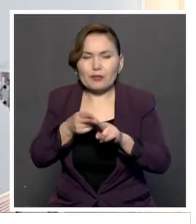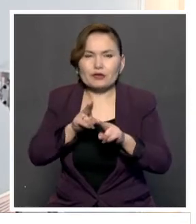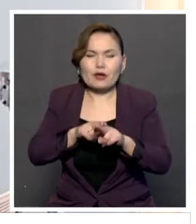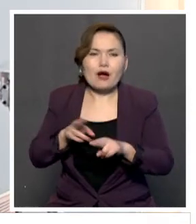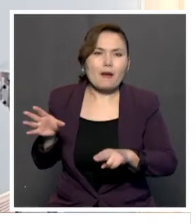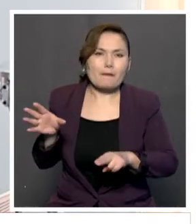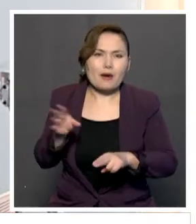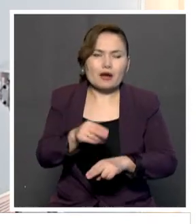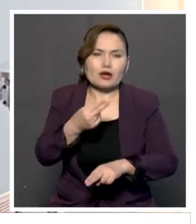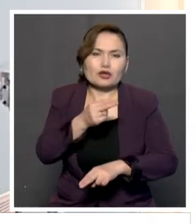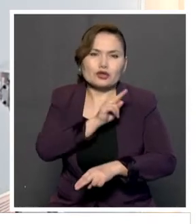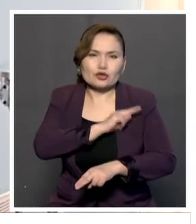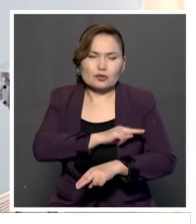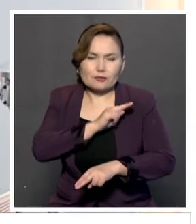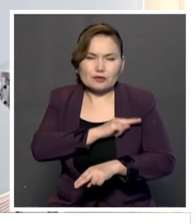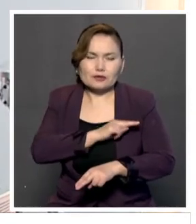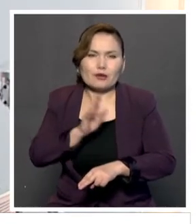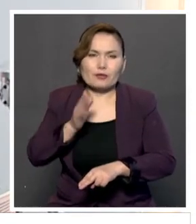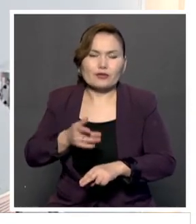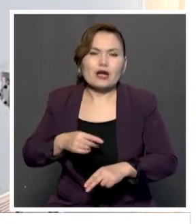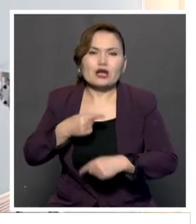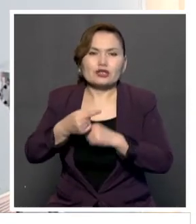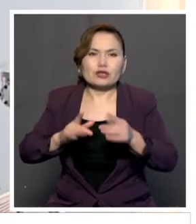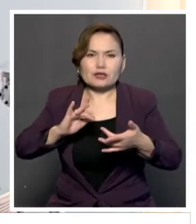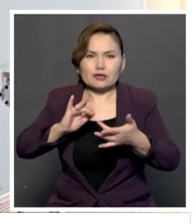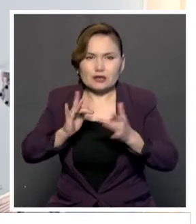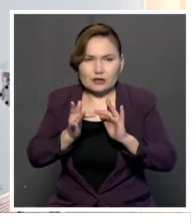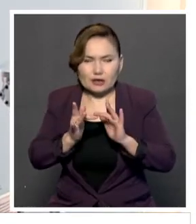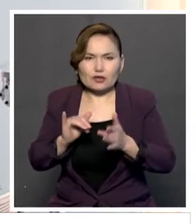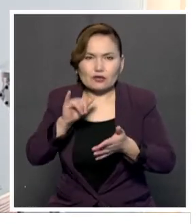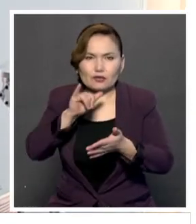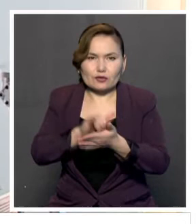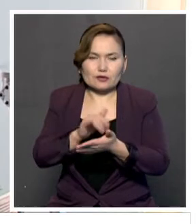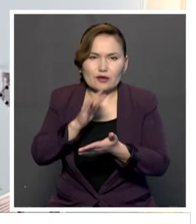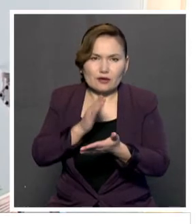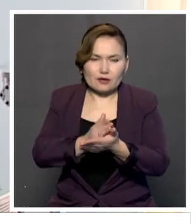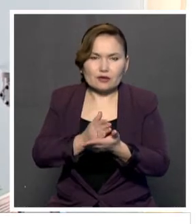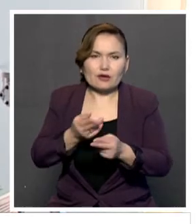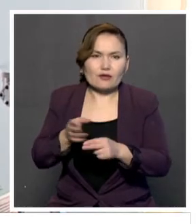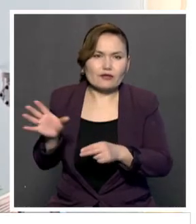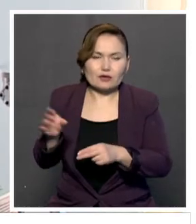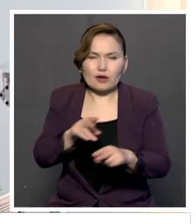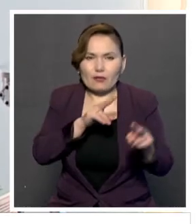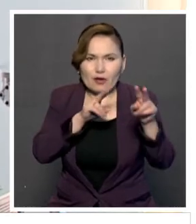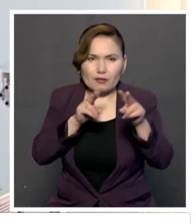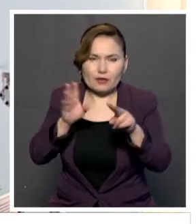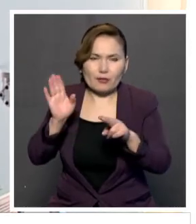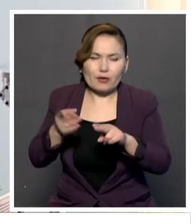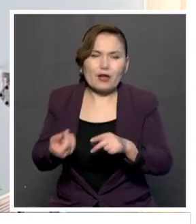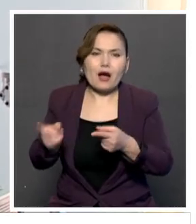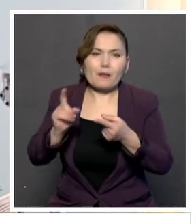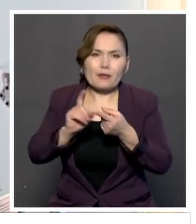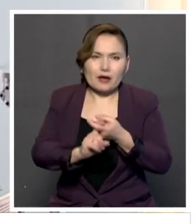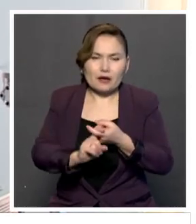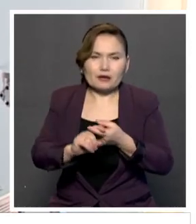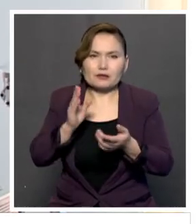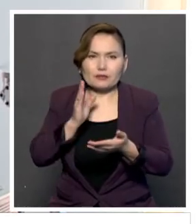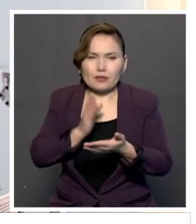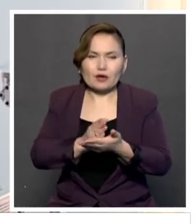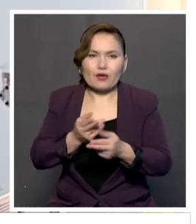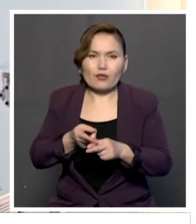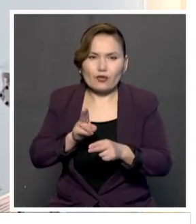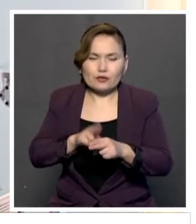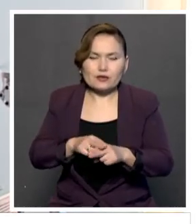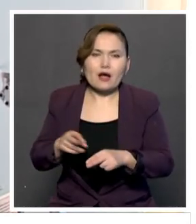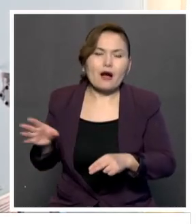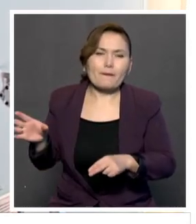осы орталыққа бірден тікелей келеді ол. Тиісті мына байланыс каналдар бойынша бұл